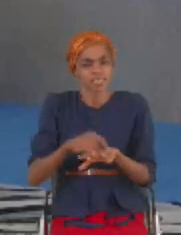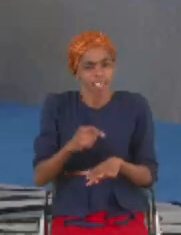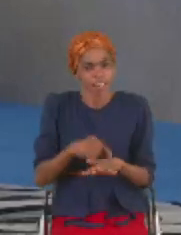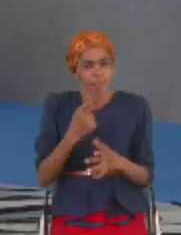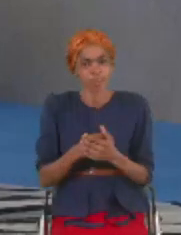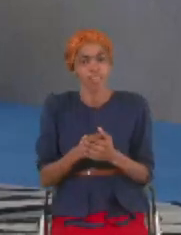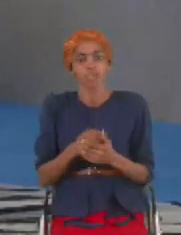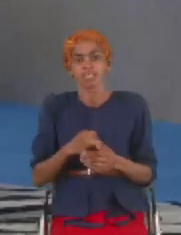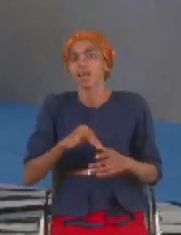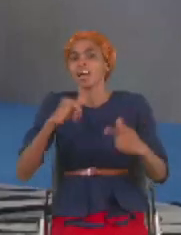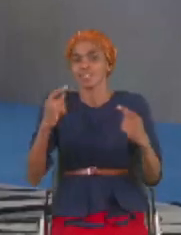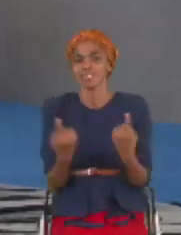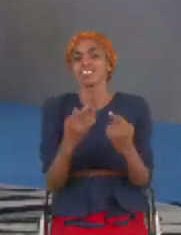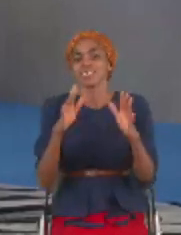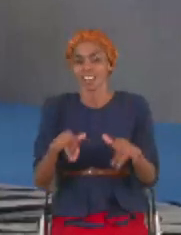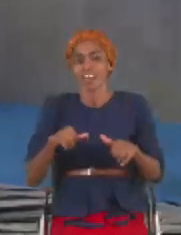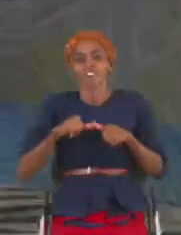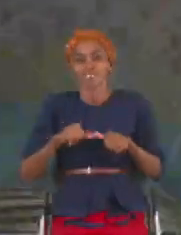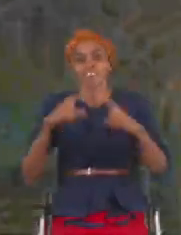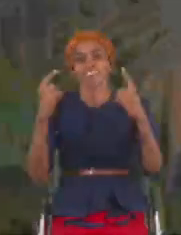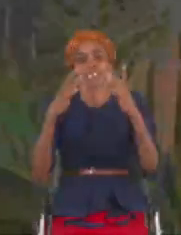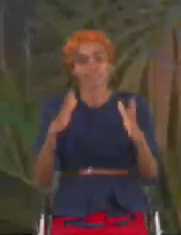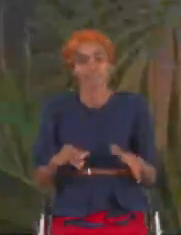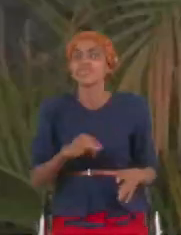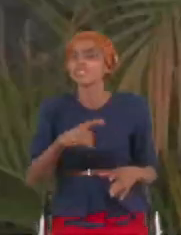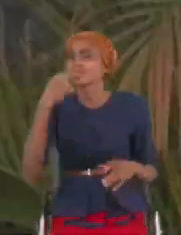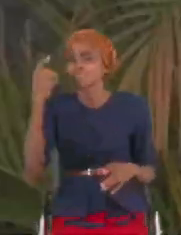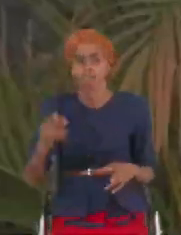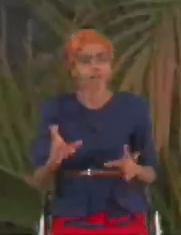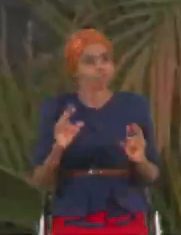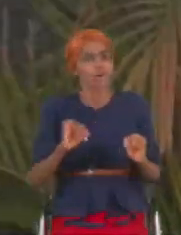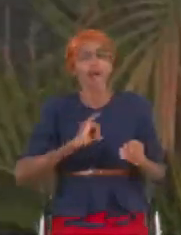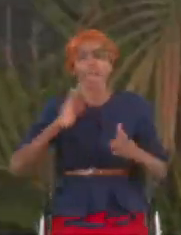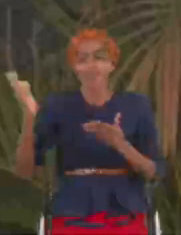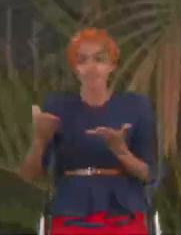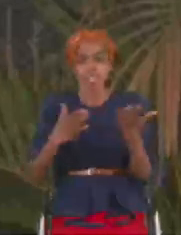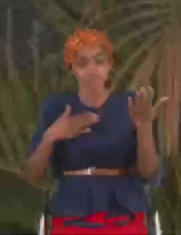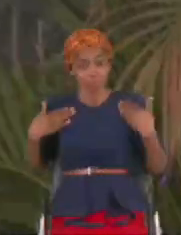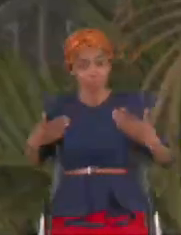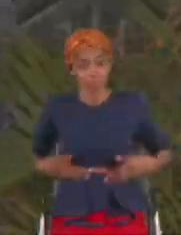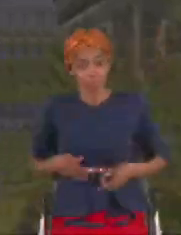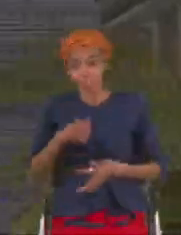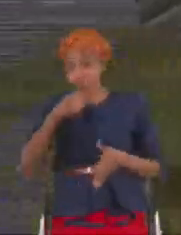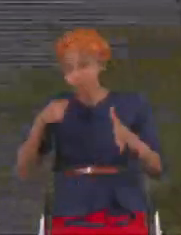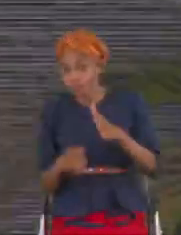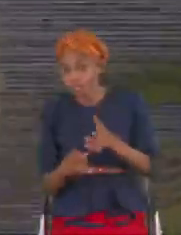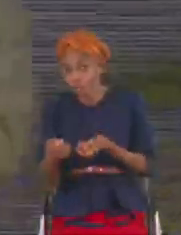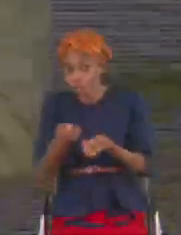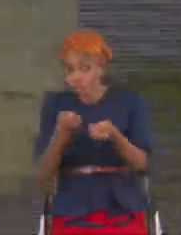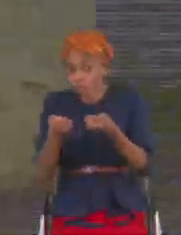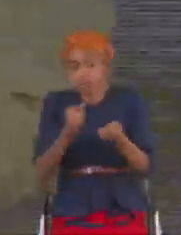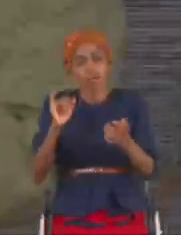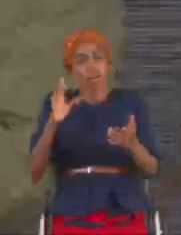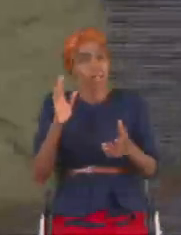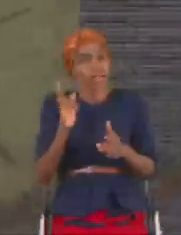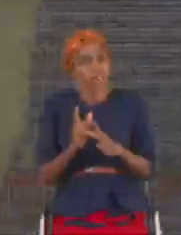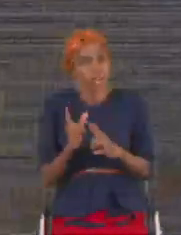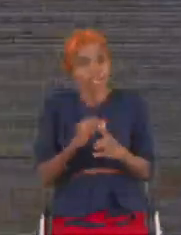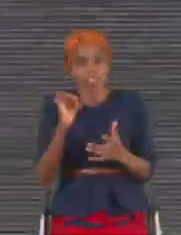disant que je suis encore pêcheurs n'ont aidé je le tiens assujettis de peur d'être moi-même